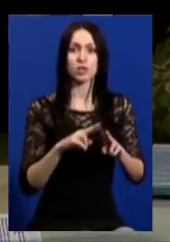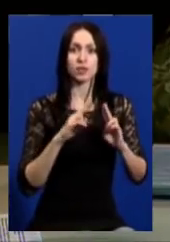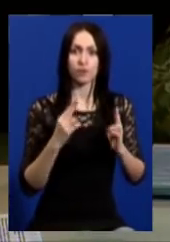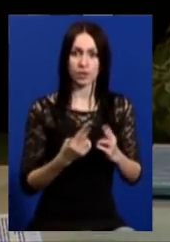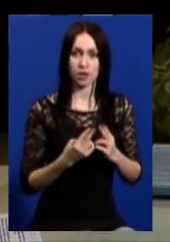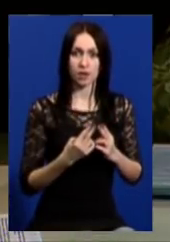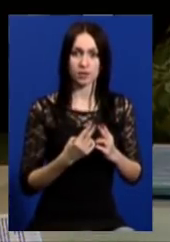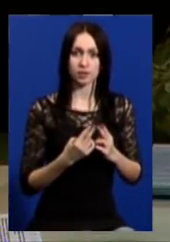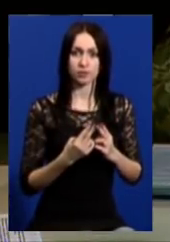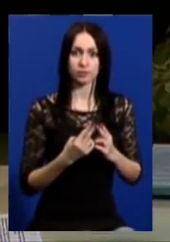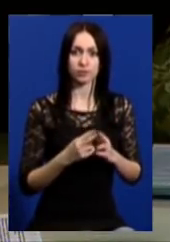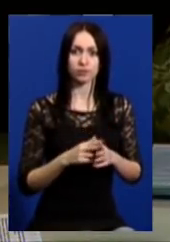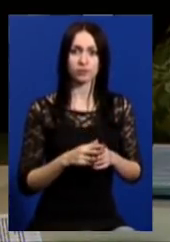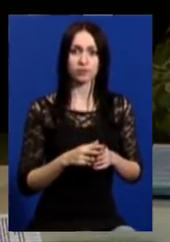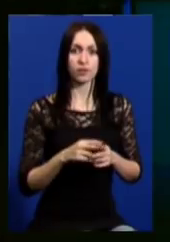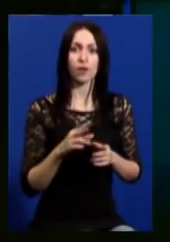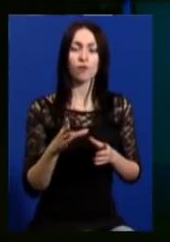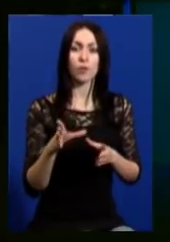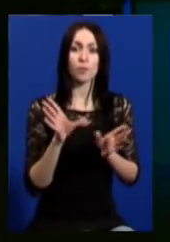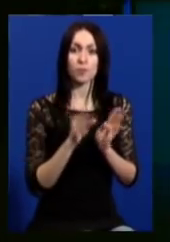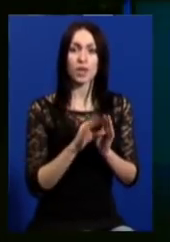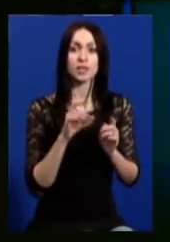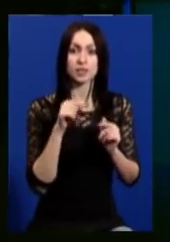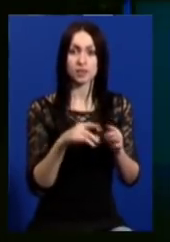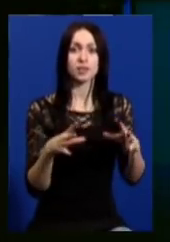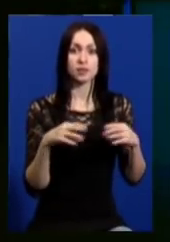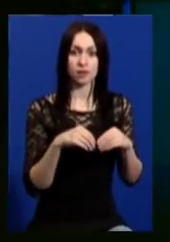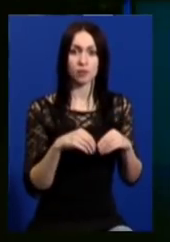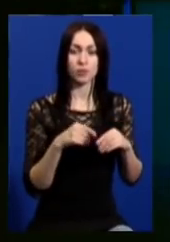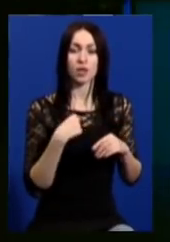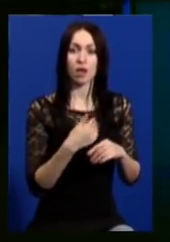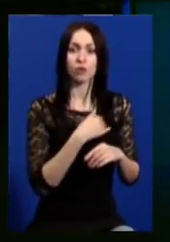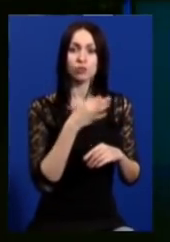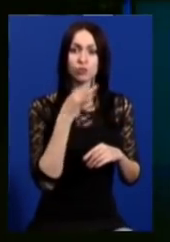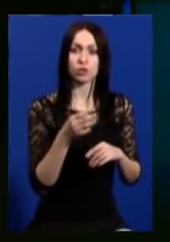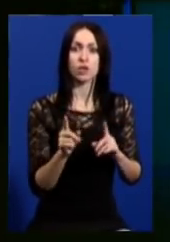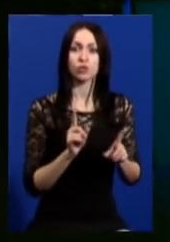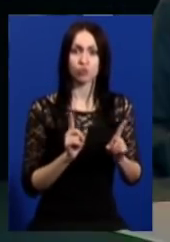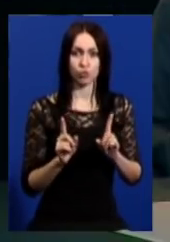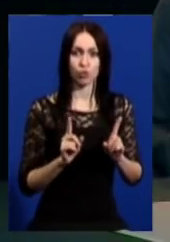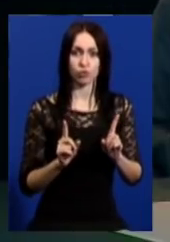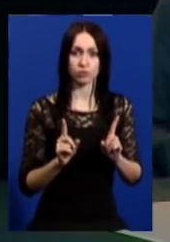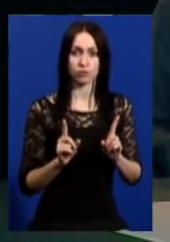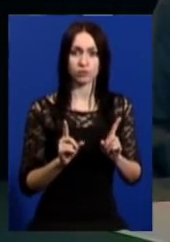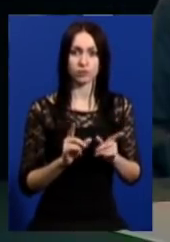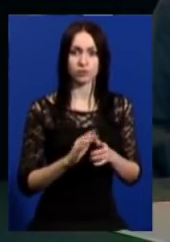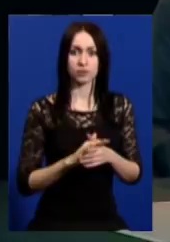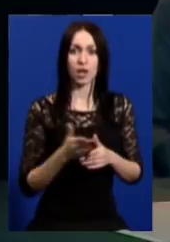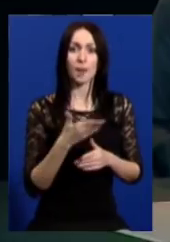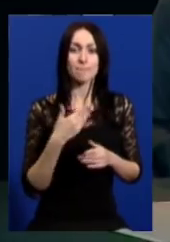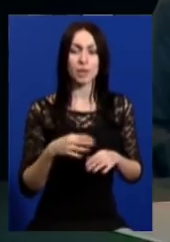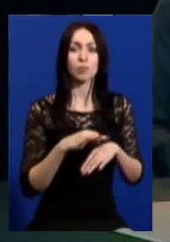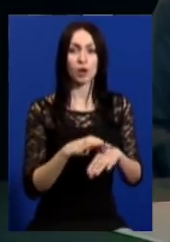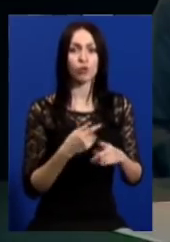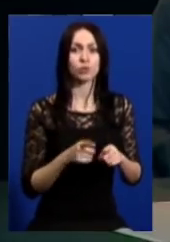Але разом з тим, я вам хочу сказати, що ми проводимо